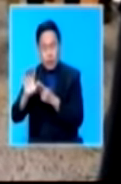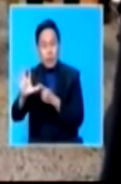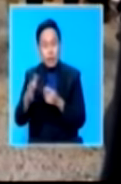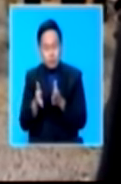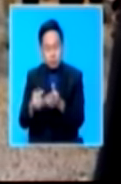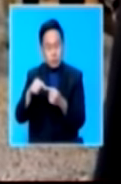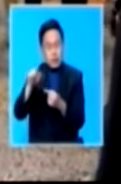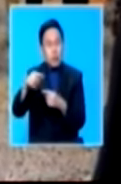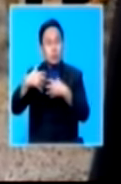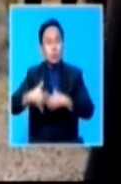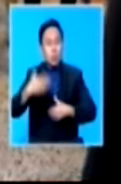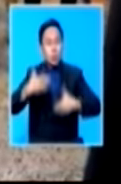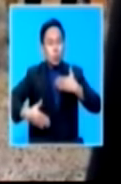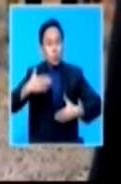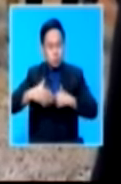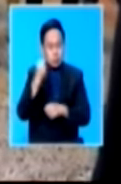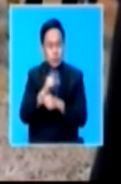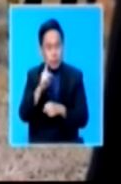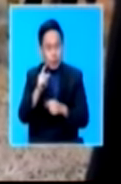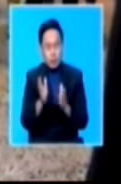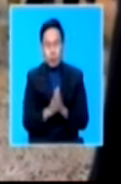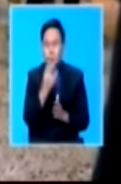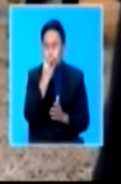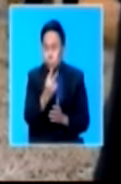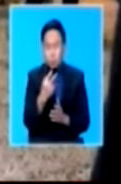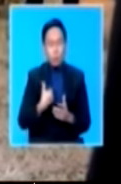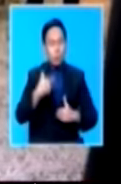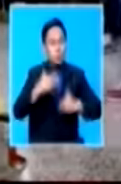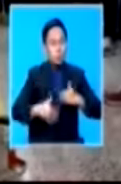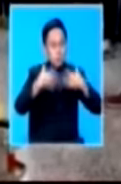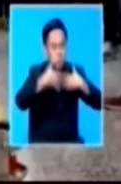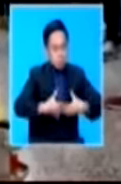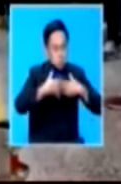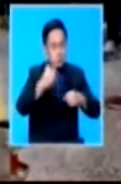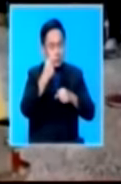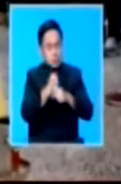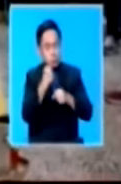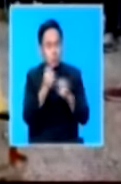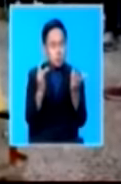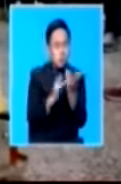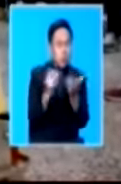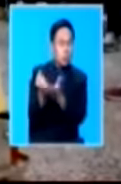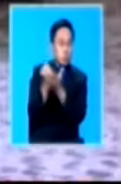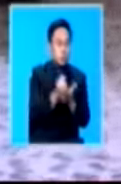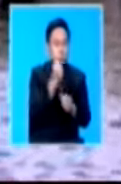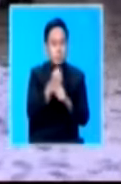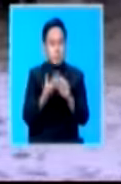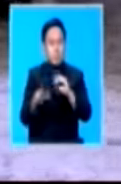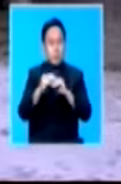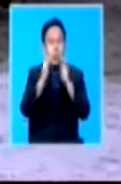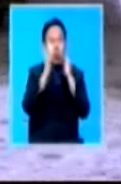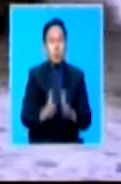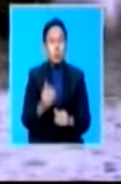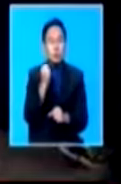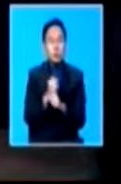ขณะเดียวกันต้องเตรียมการไปด้วยนะครับว่าทำยังไงในเมื่อมันใช้เครื่องมือใช้เครื่องจักรใช้ หุ่นยนต์มากขึ้นคนมันก็จะ